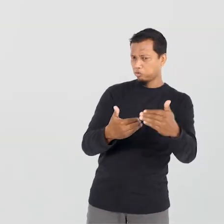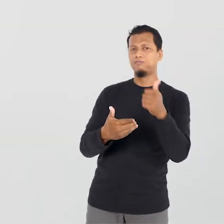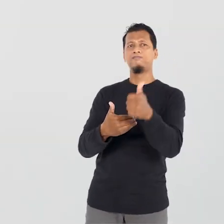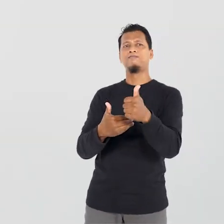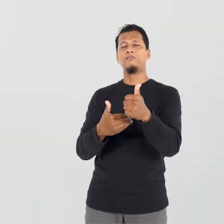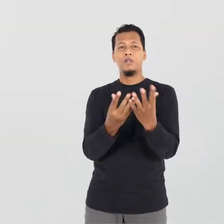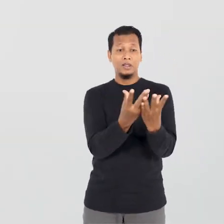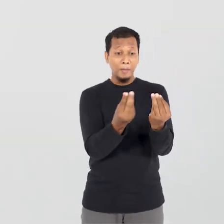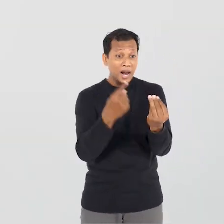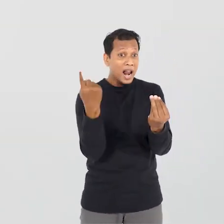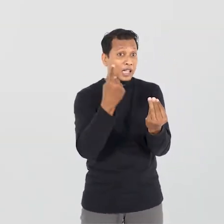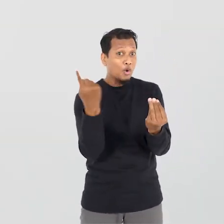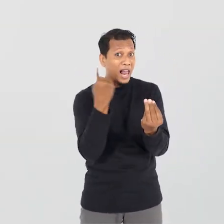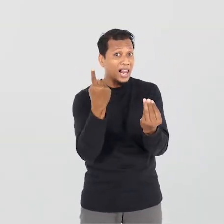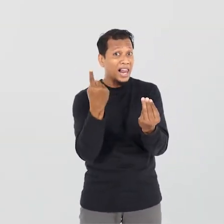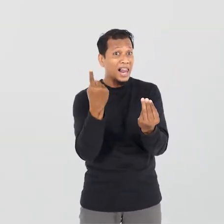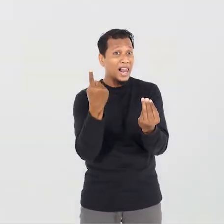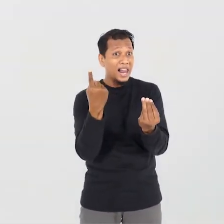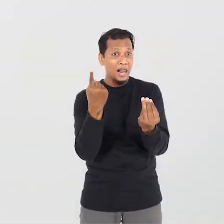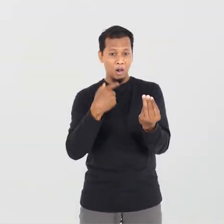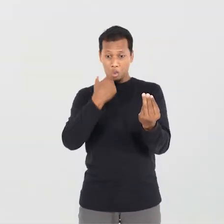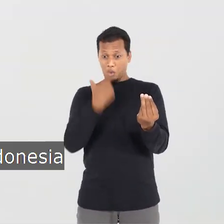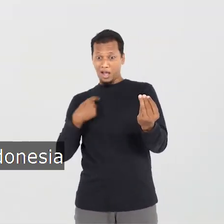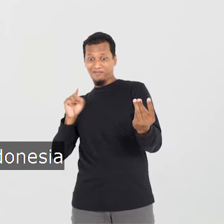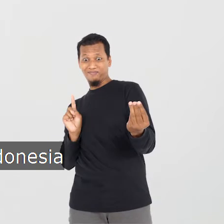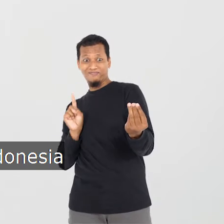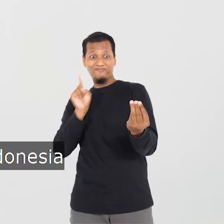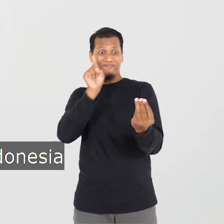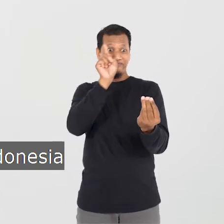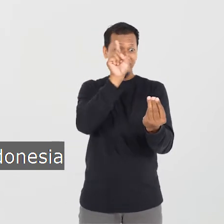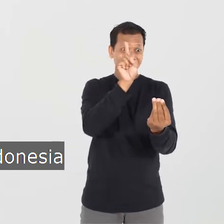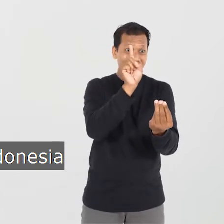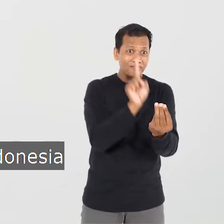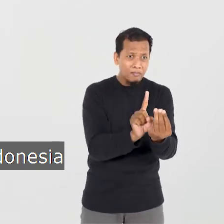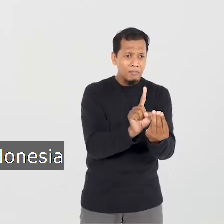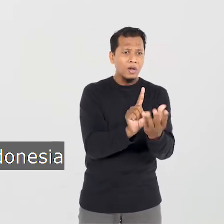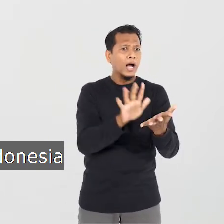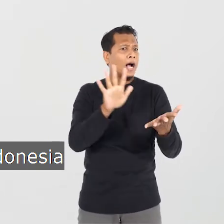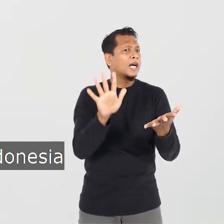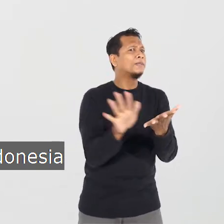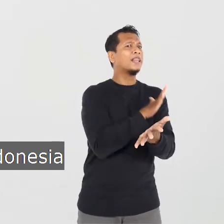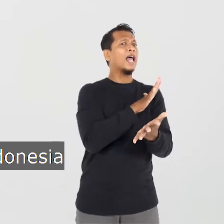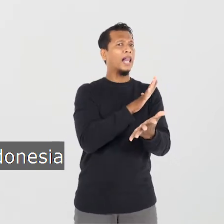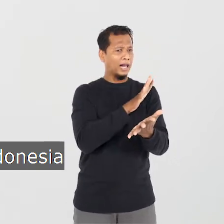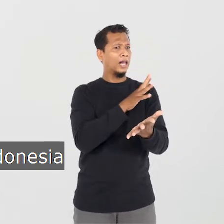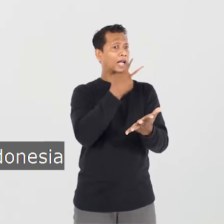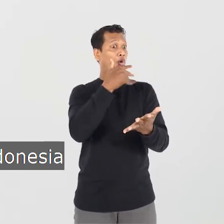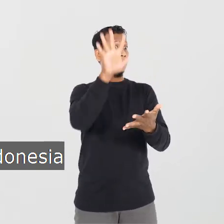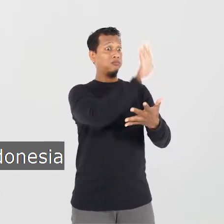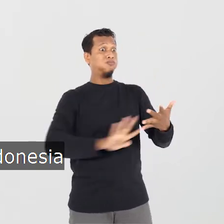Nasional fungsinya itu buat kasih people a chance to learn about the beauty of